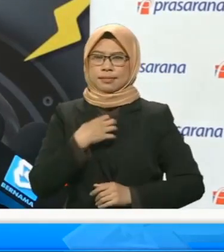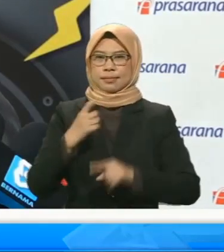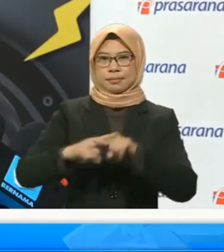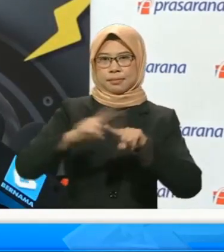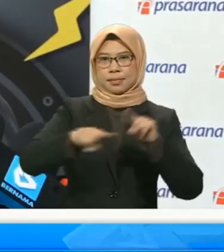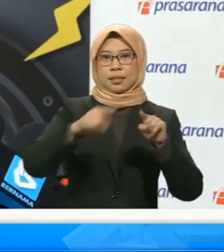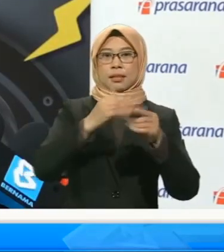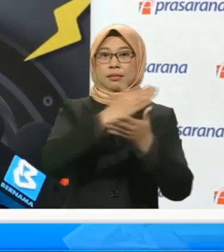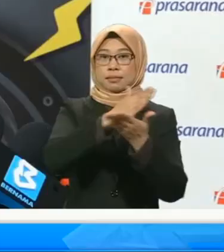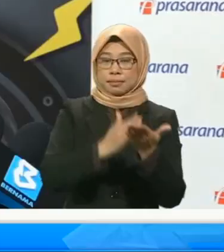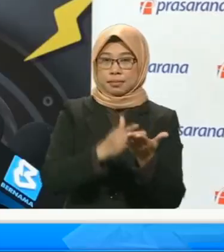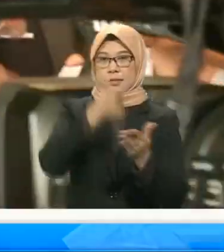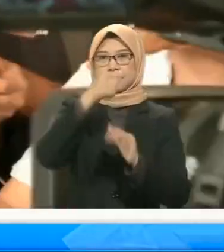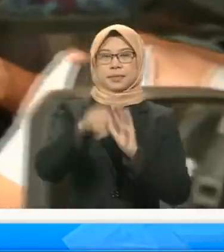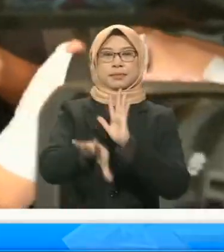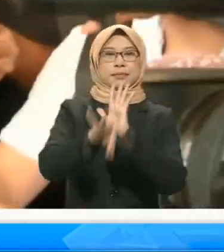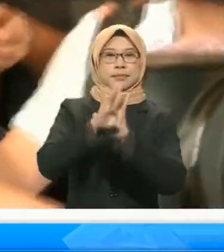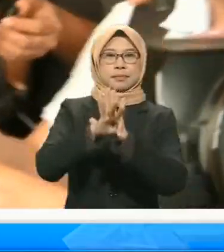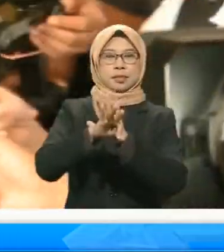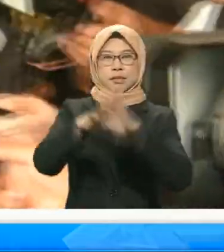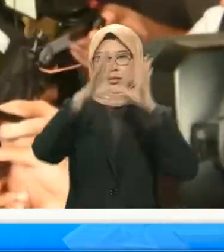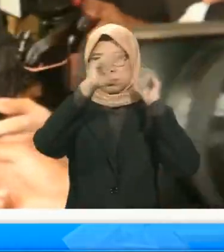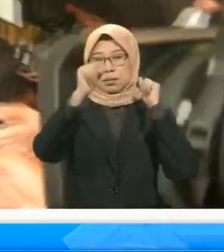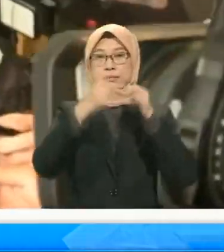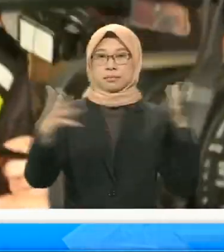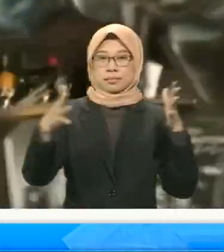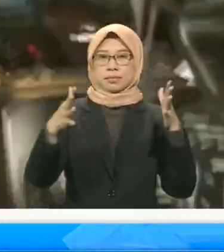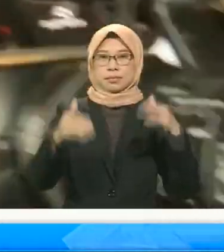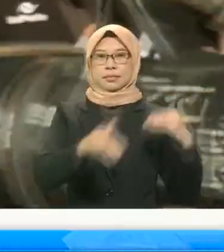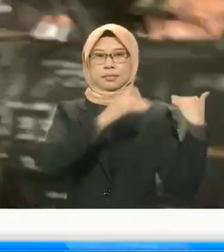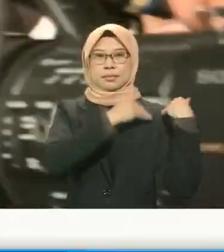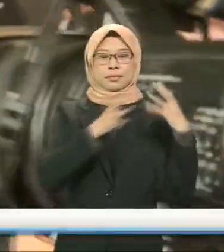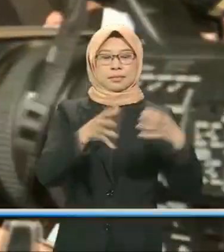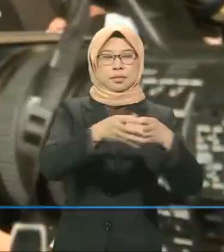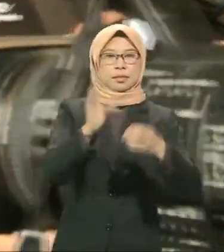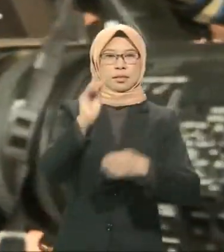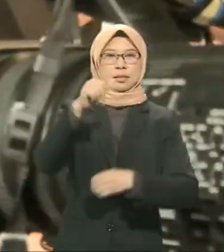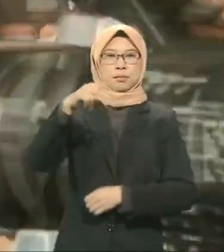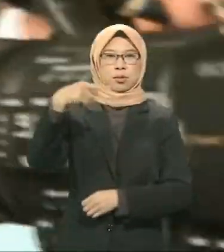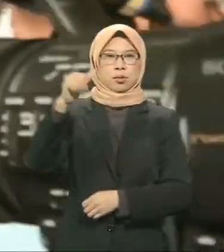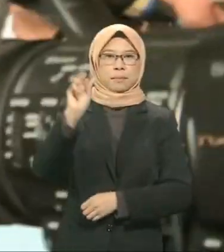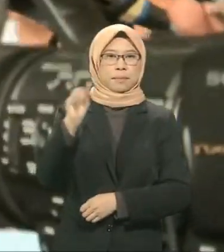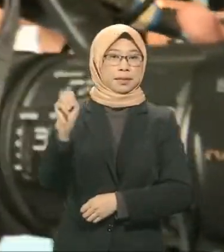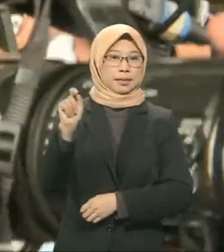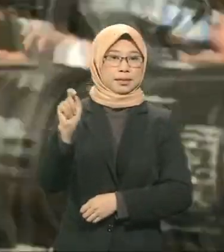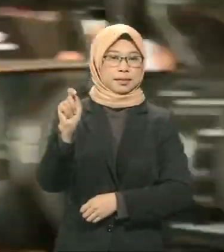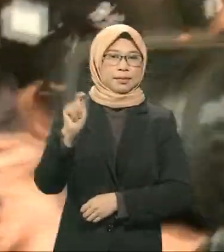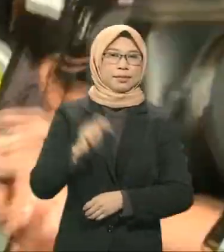pelbagai pihak berikutan lantikan sebagai duta besar yang lazimnya dijawat oleh golongan diplomat.